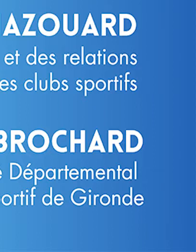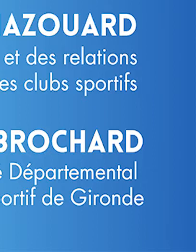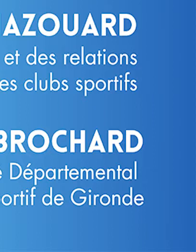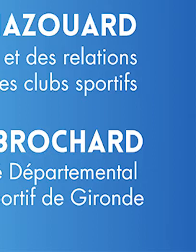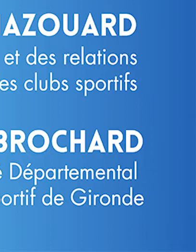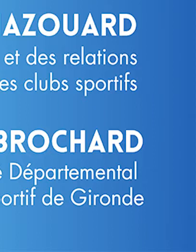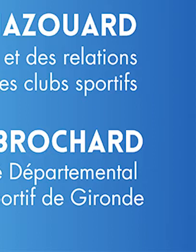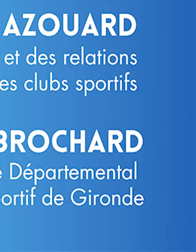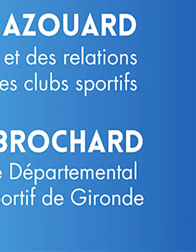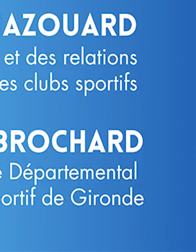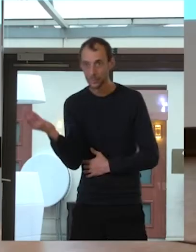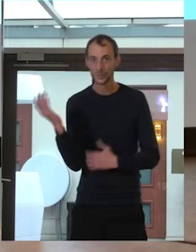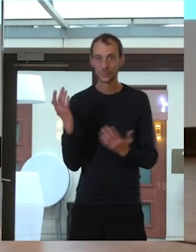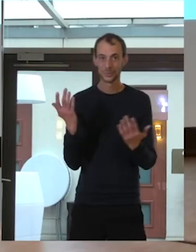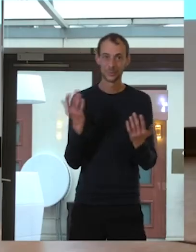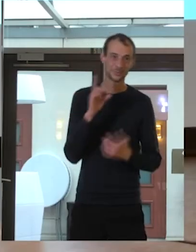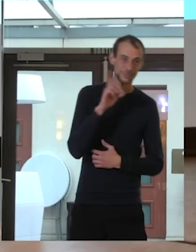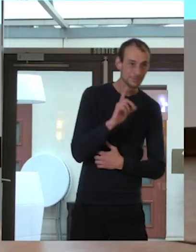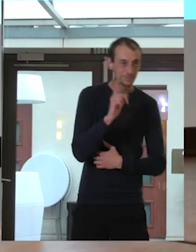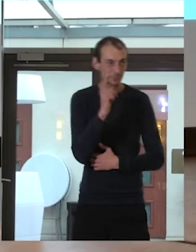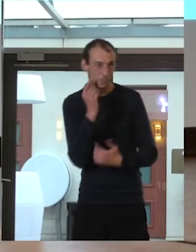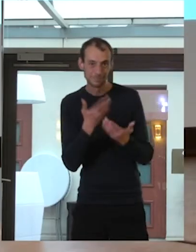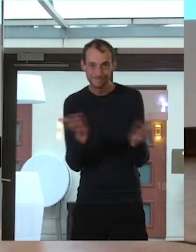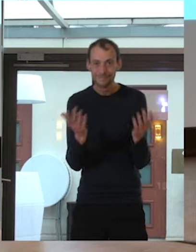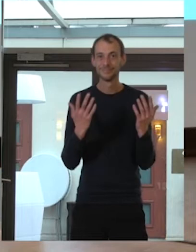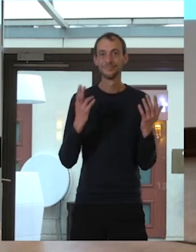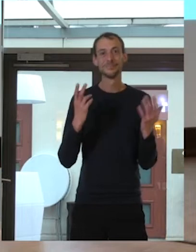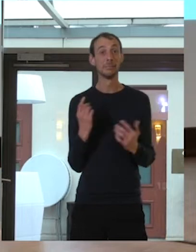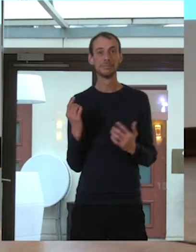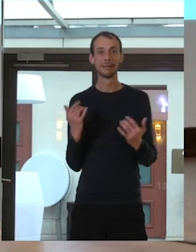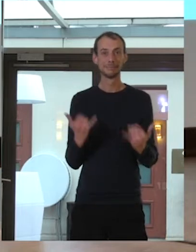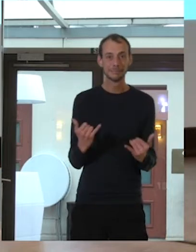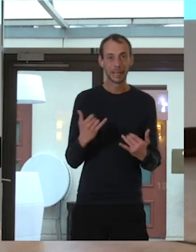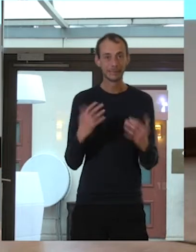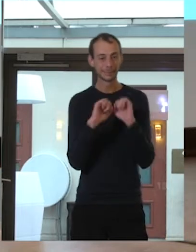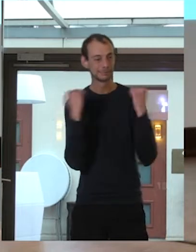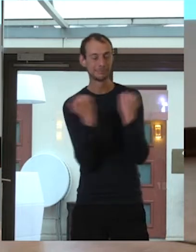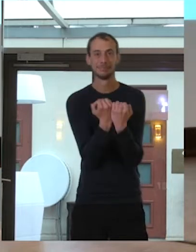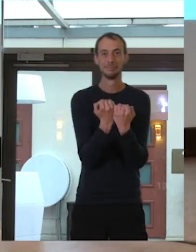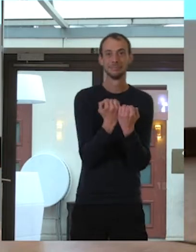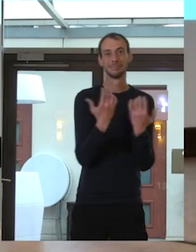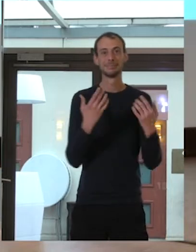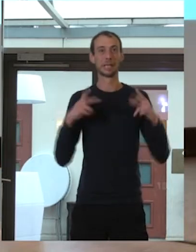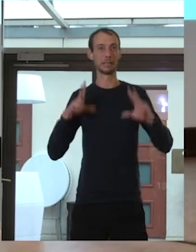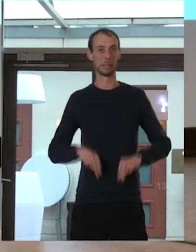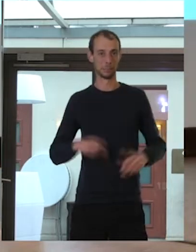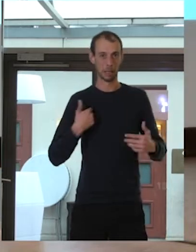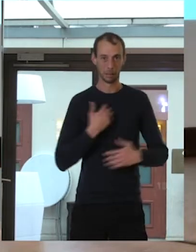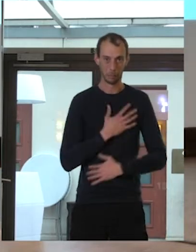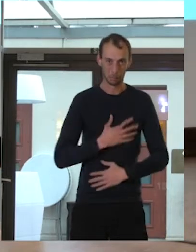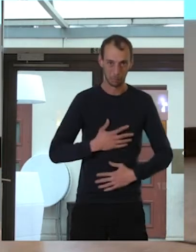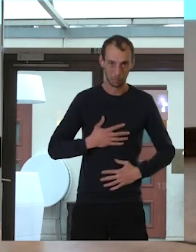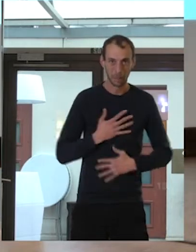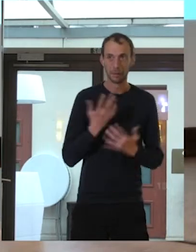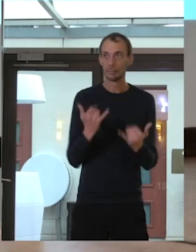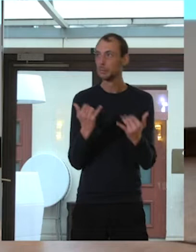Bonjour à toutes, bonjour à tous. Je veux vous dire que je suis très heureux d'être ici au stade Chaban Delmas, qui est un lieu fort, un lieu